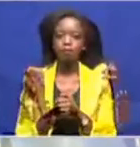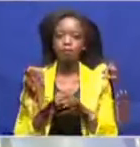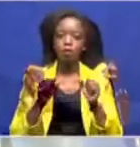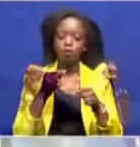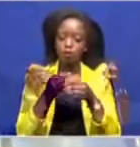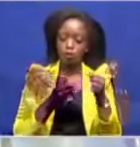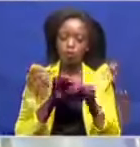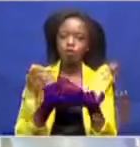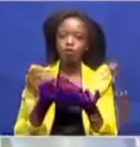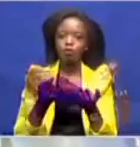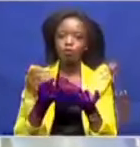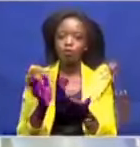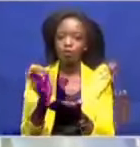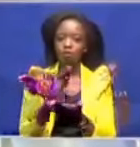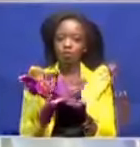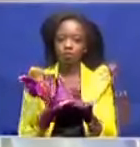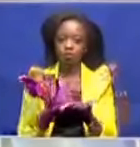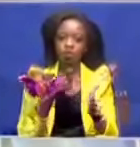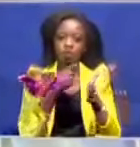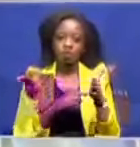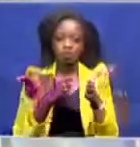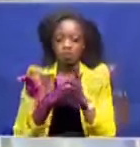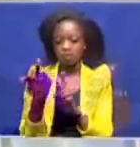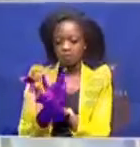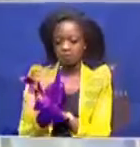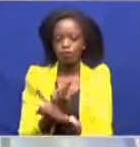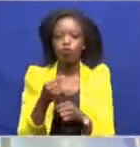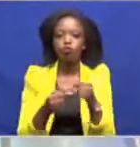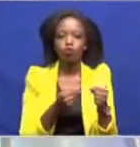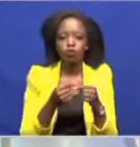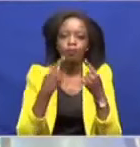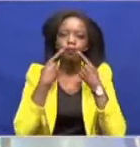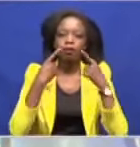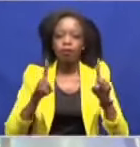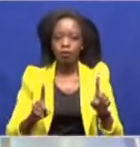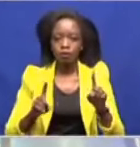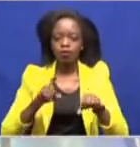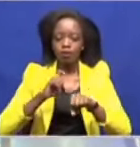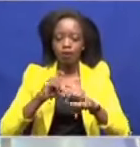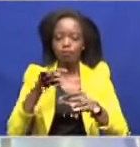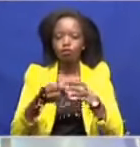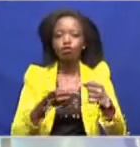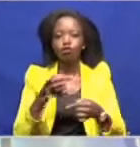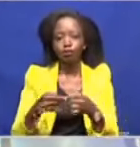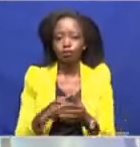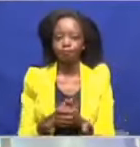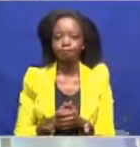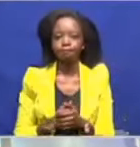Tutaendelea kutoa sadaka, fungu la kumi na matoleo mengine matangazo yanapoendelea.